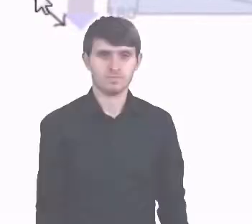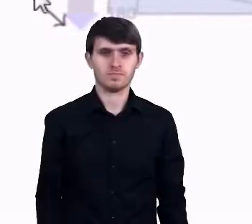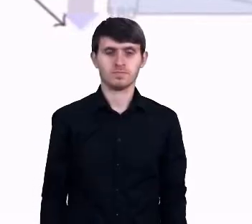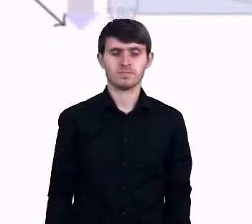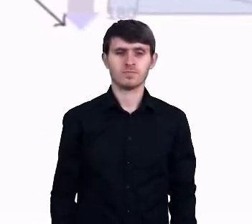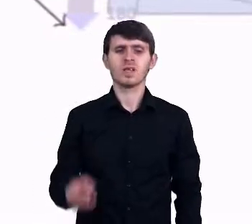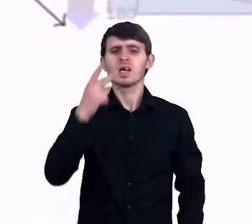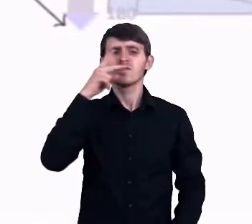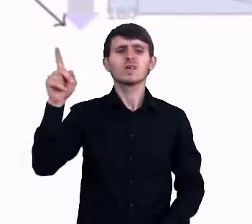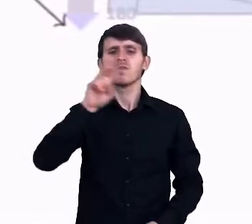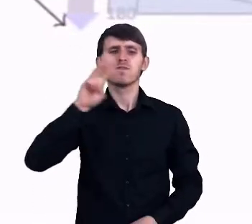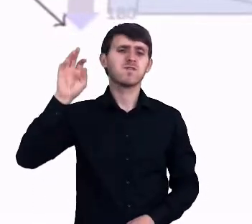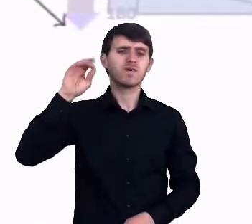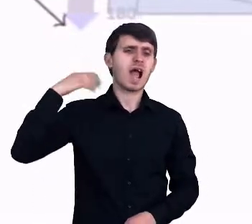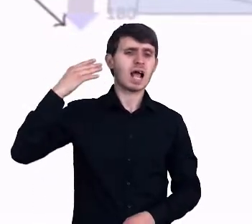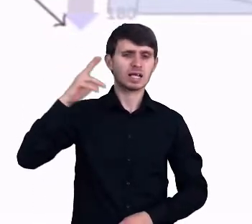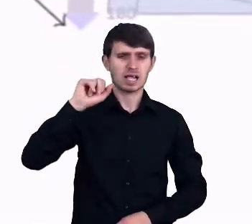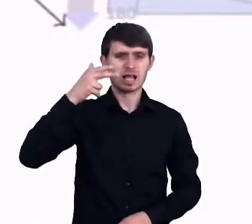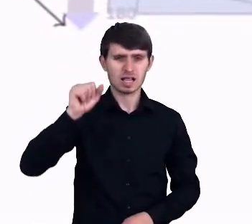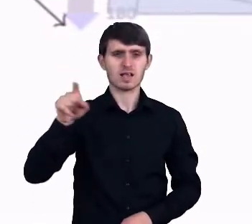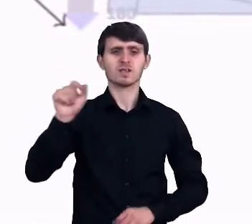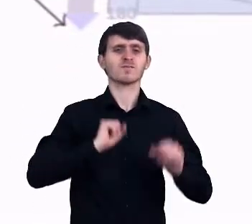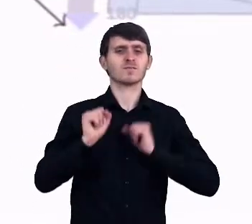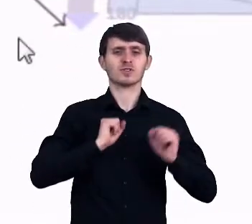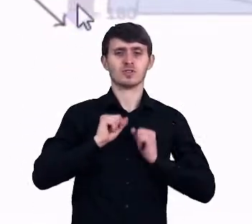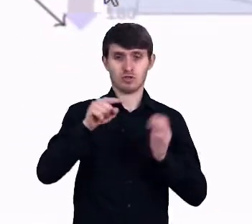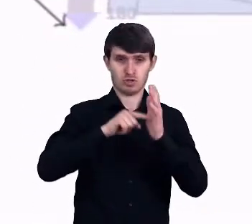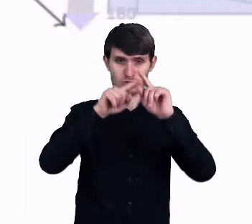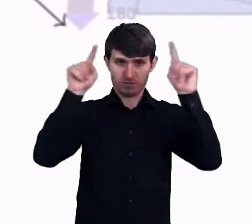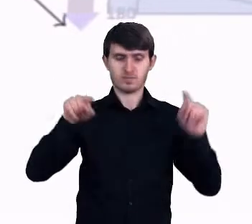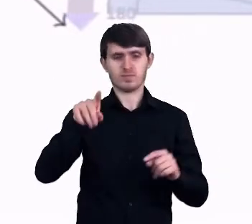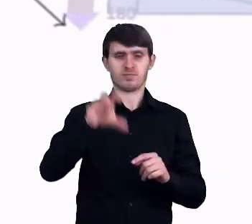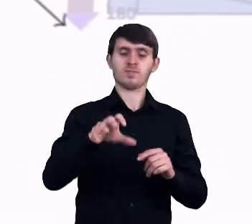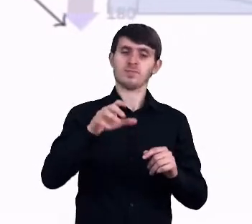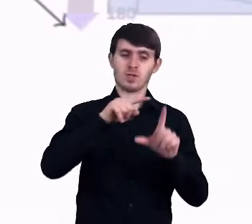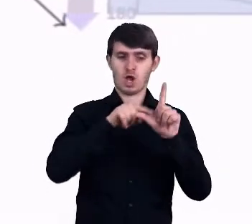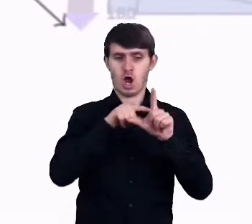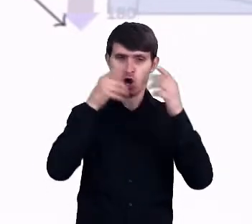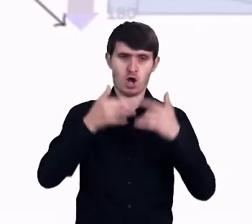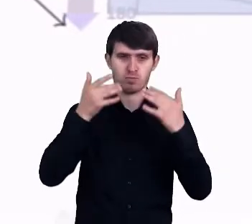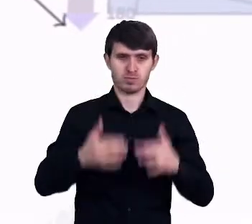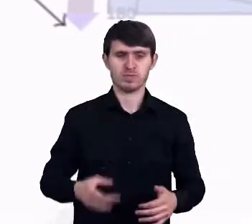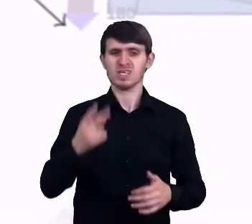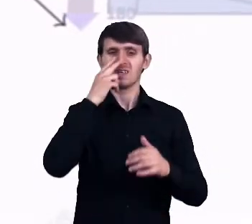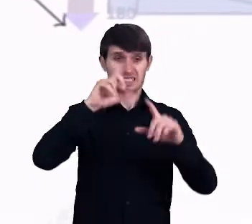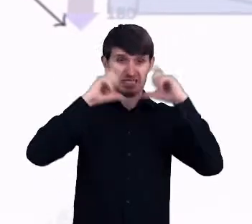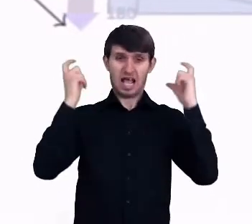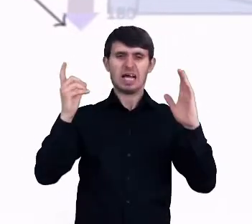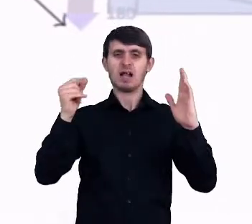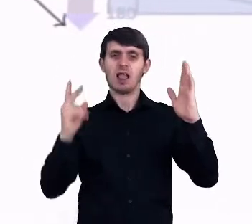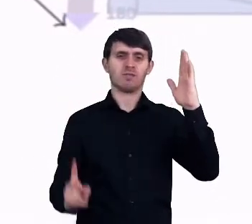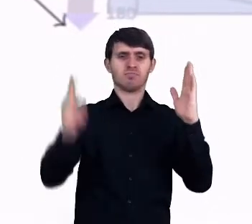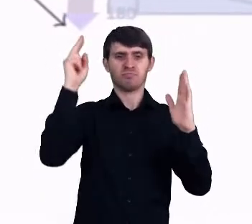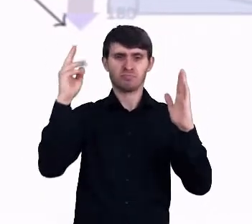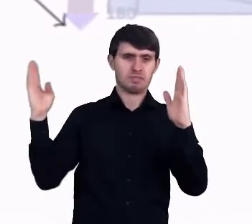anioł to co to widzicie to ćwiczenie na kanale akademii z zakresu mierzenia kątów widać tylko